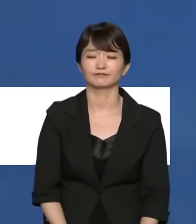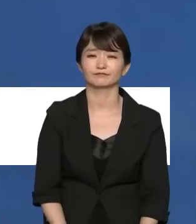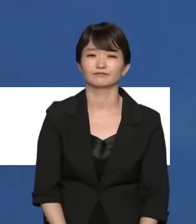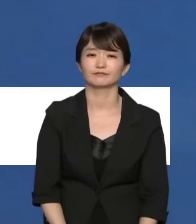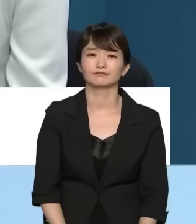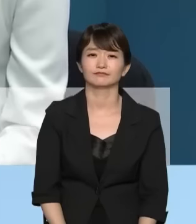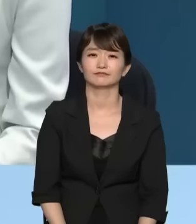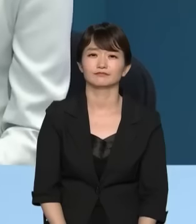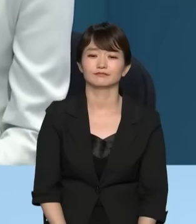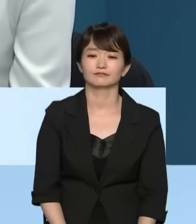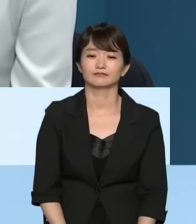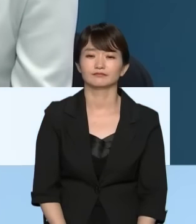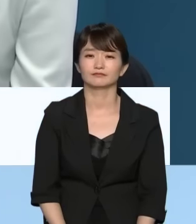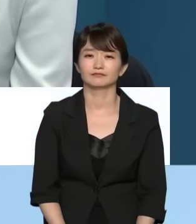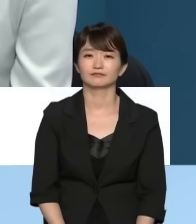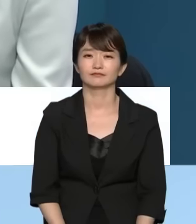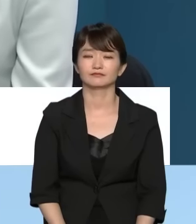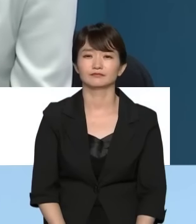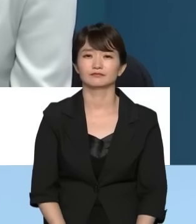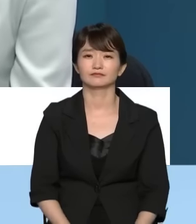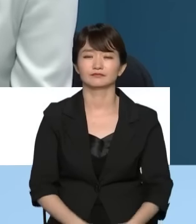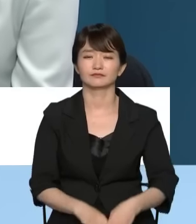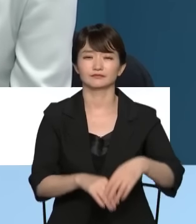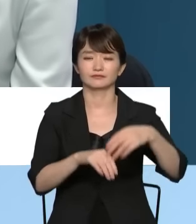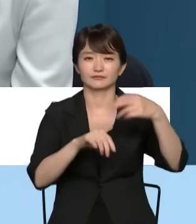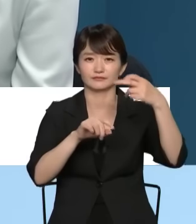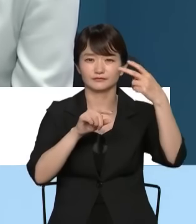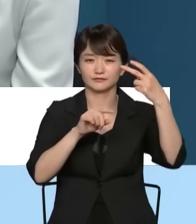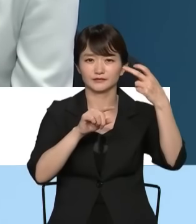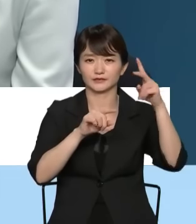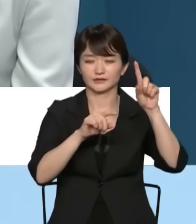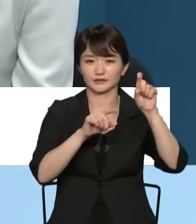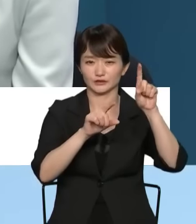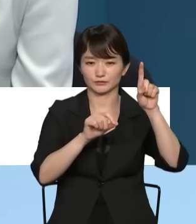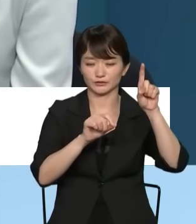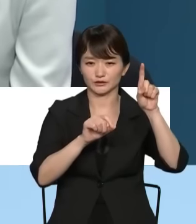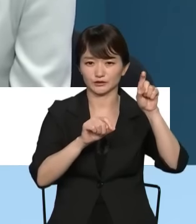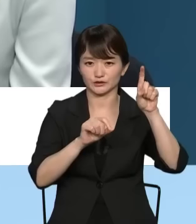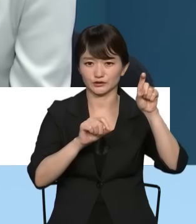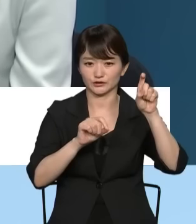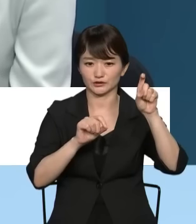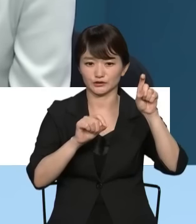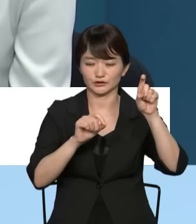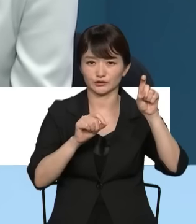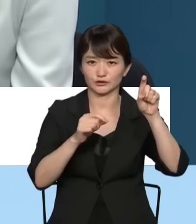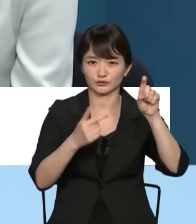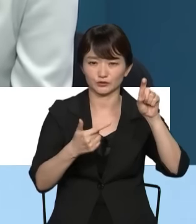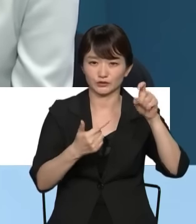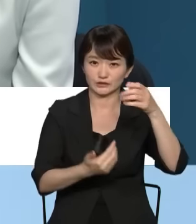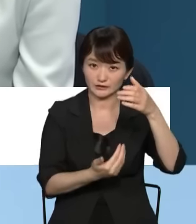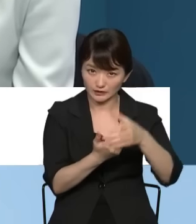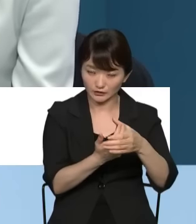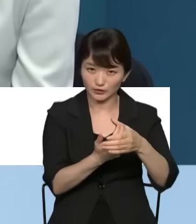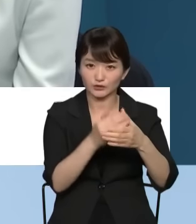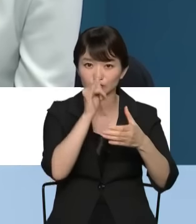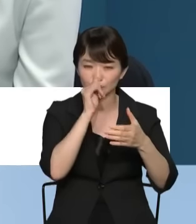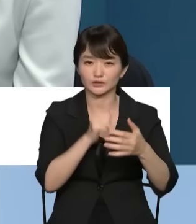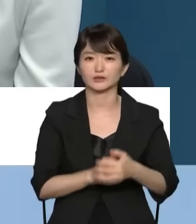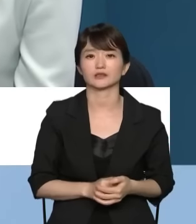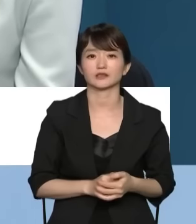생기더라고요. 네. 그러니까 이게 실제로 그 12.6 사건 관련한 재판에 맞아요. 대한 이야기고 실존 인물이었던 박흥주 대령을 모티브로 한